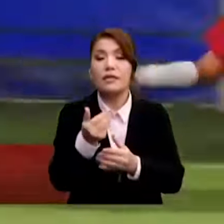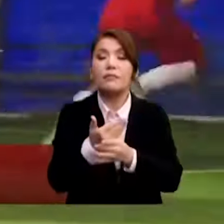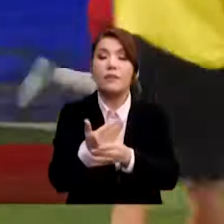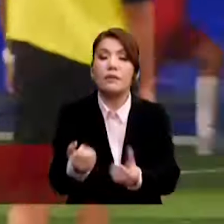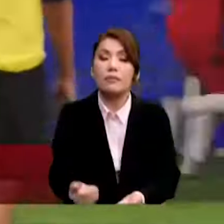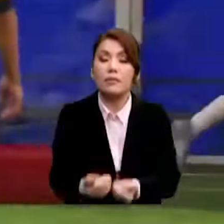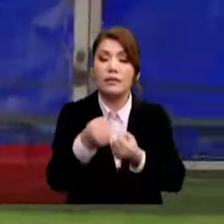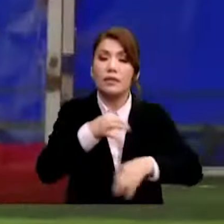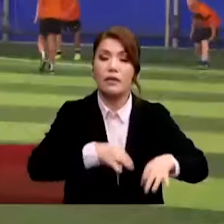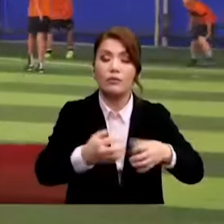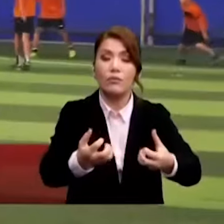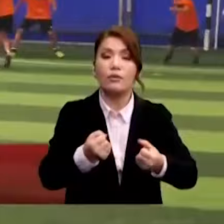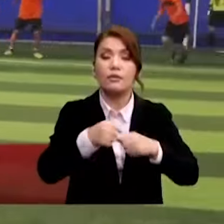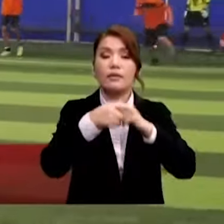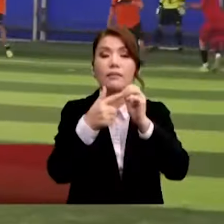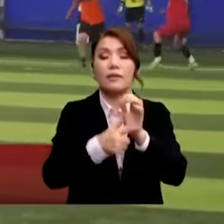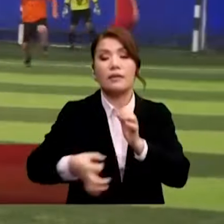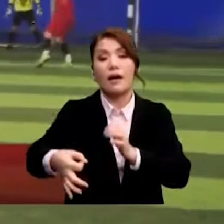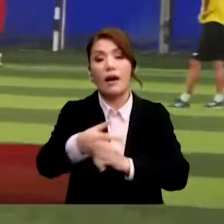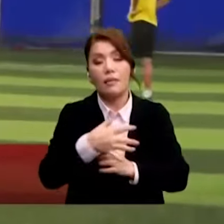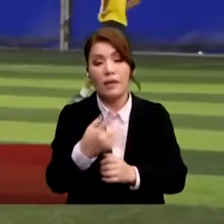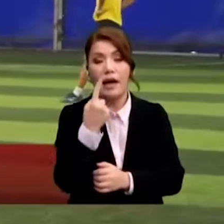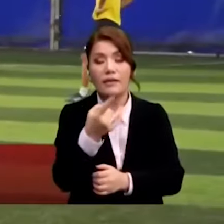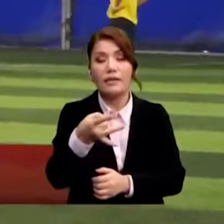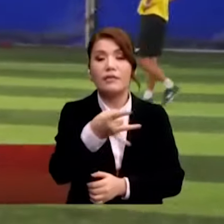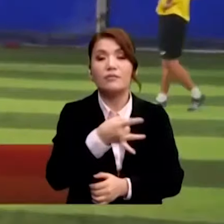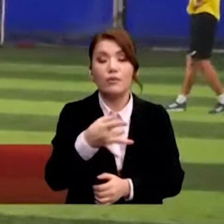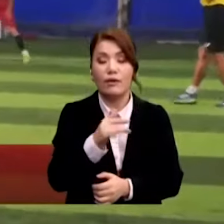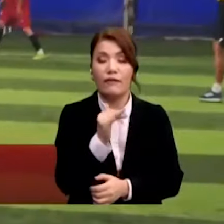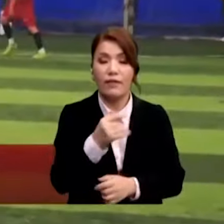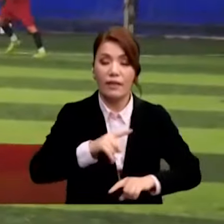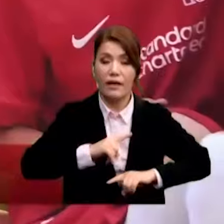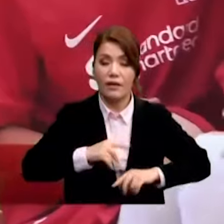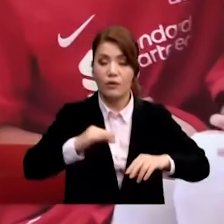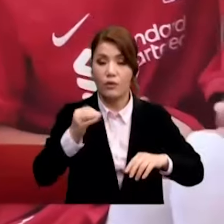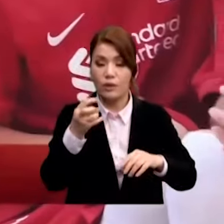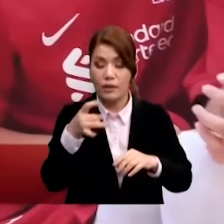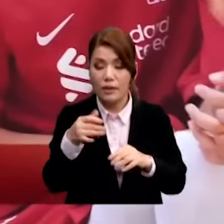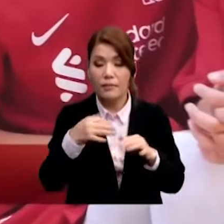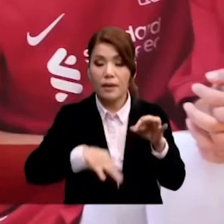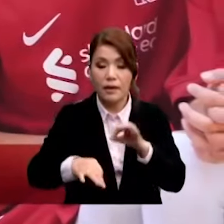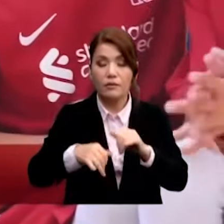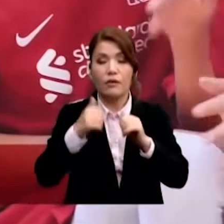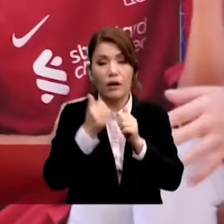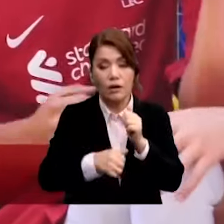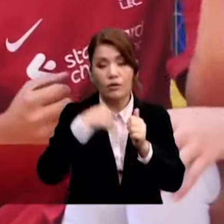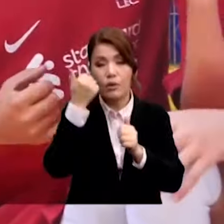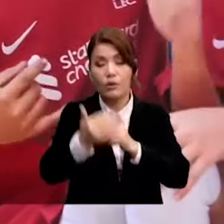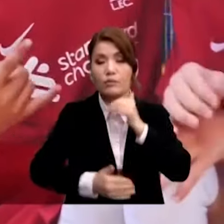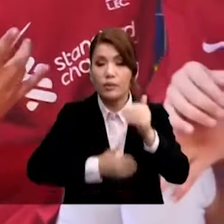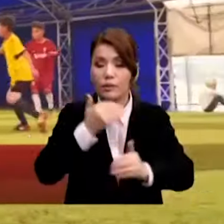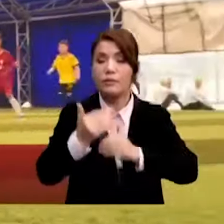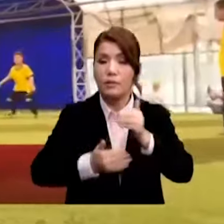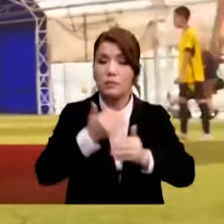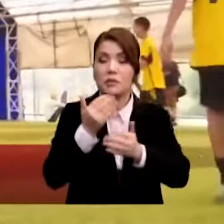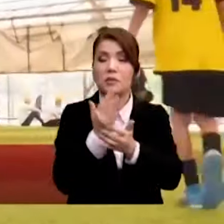Сейчас финансовую поддержку в рамках проекта получили 17 областных и один республиканский финальный турнир. Проект разрастается из года в